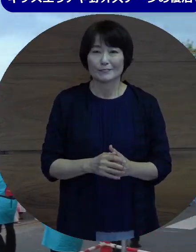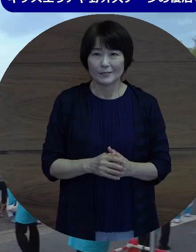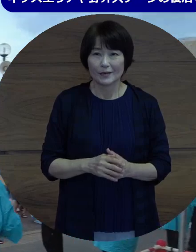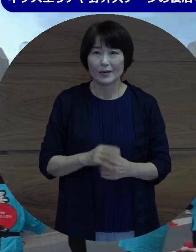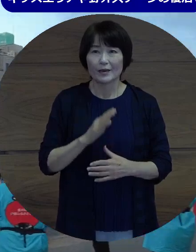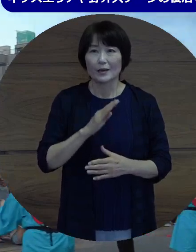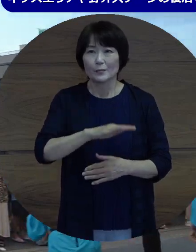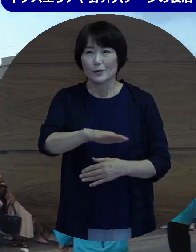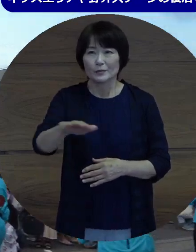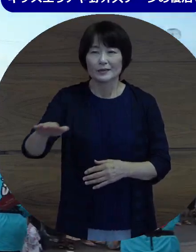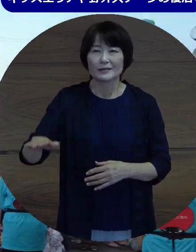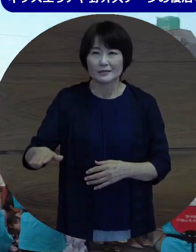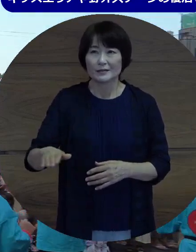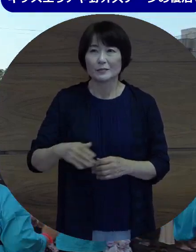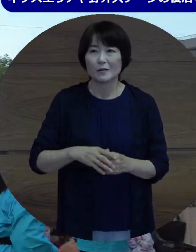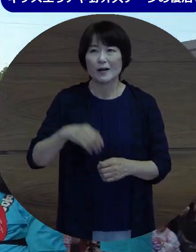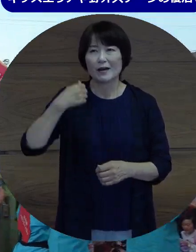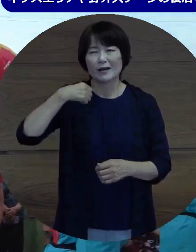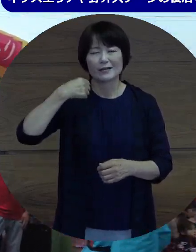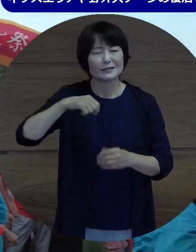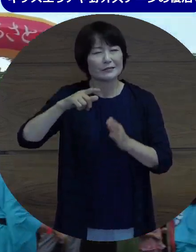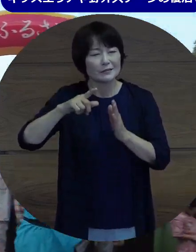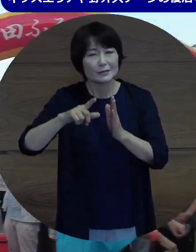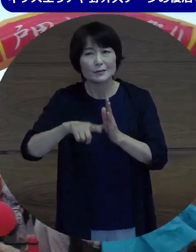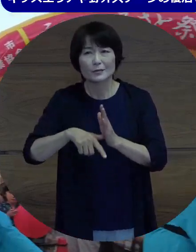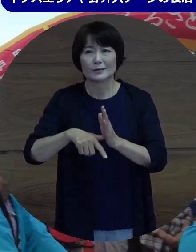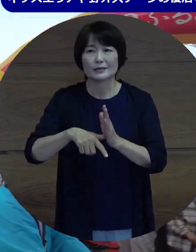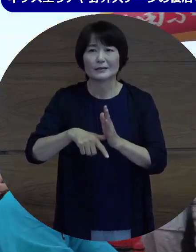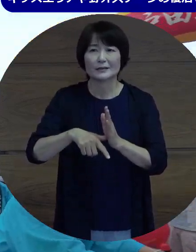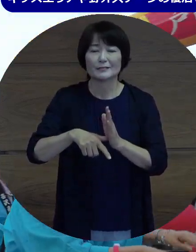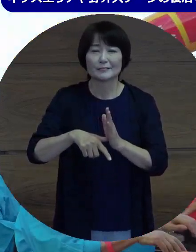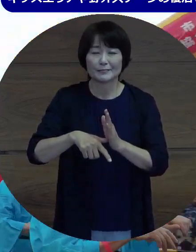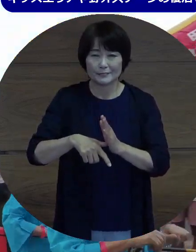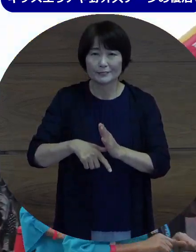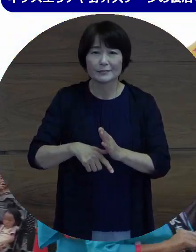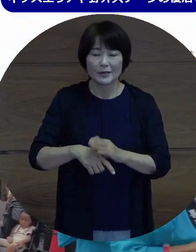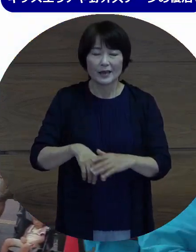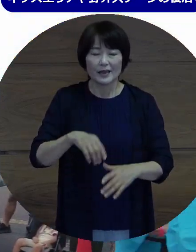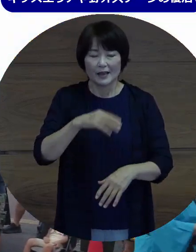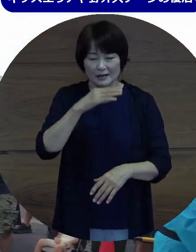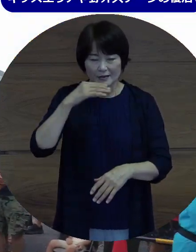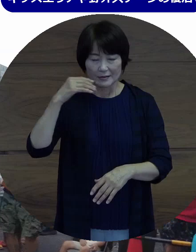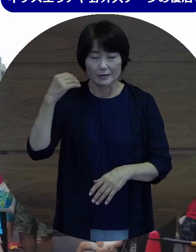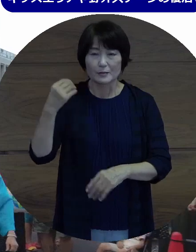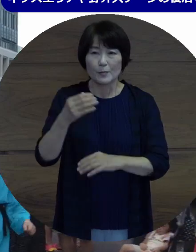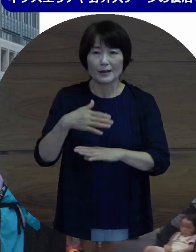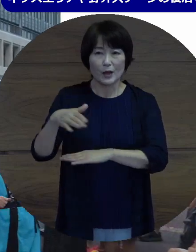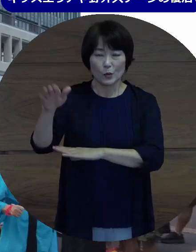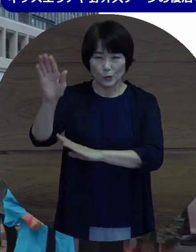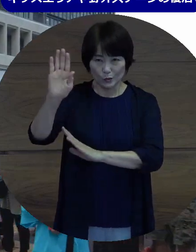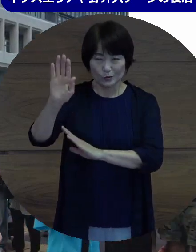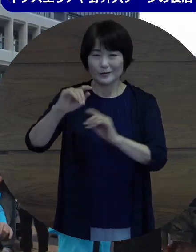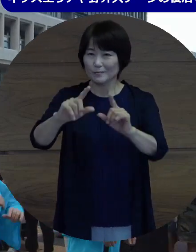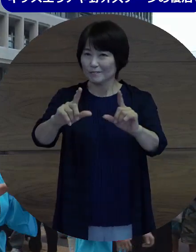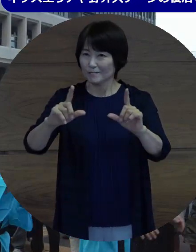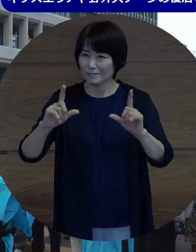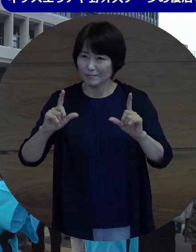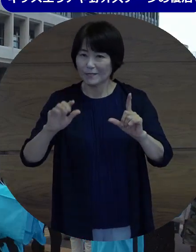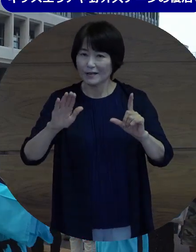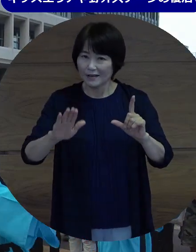本当に皆様には暑い中でありましたけれども、素敵な踊りを披露していただきましてありがとうござい